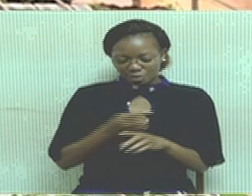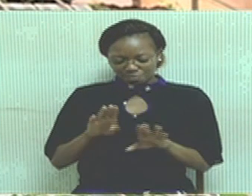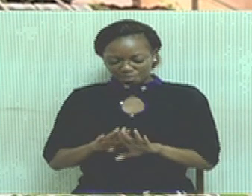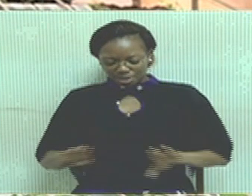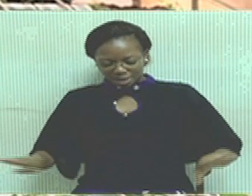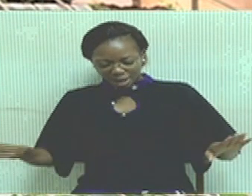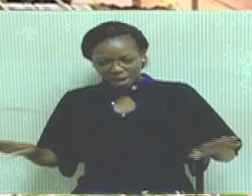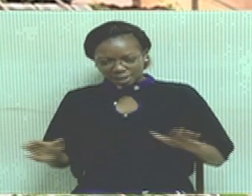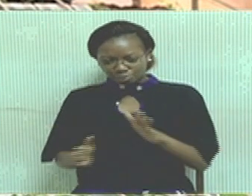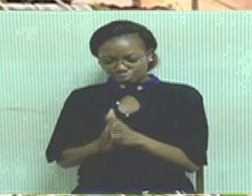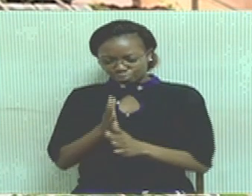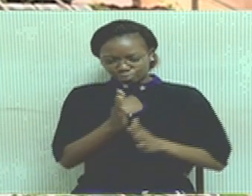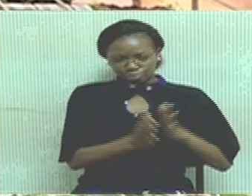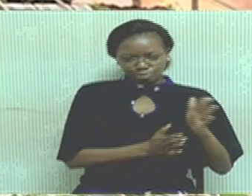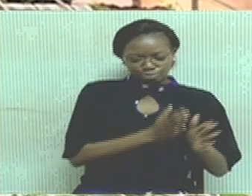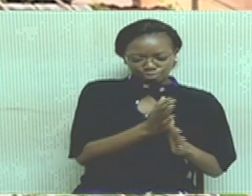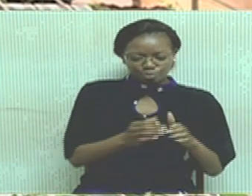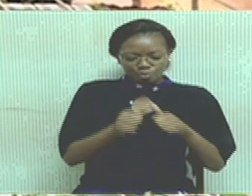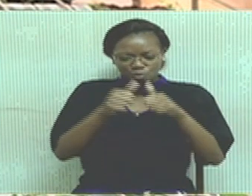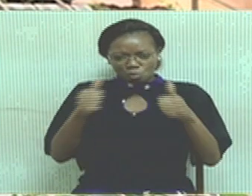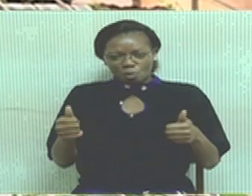na rutuba.